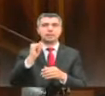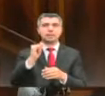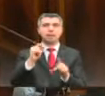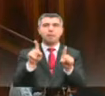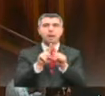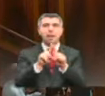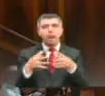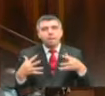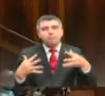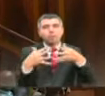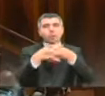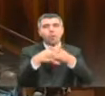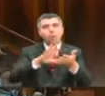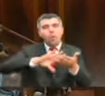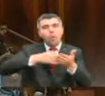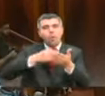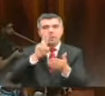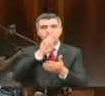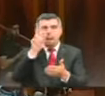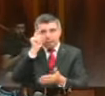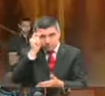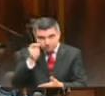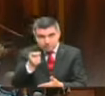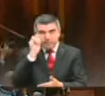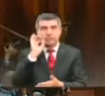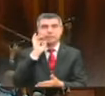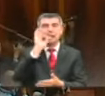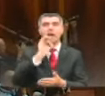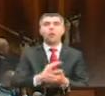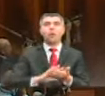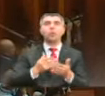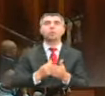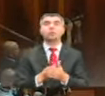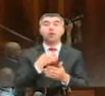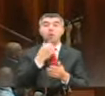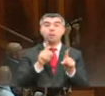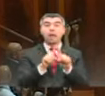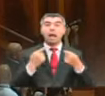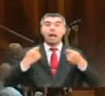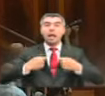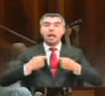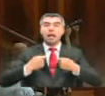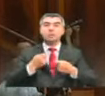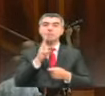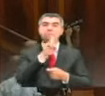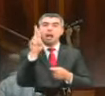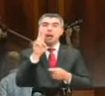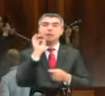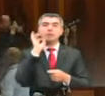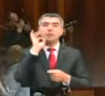قيادة جلالة الملك محمد السادس حفظه الله باعتباره رئيس الدولة وممثلها